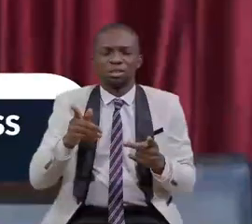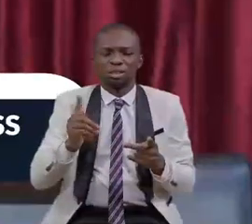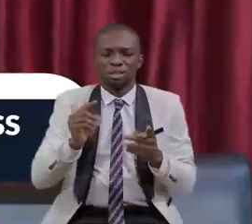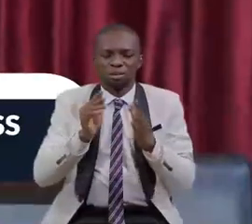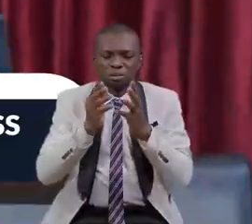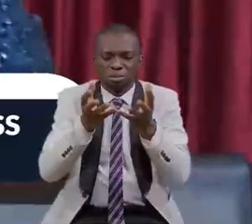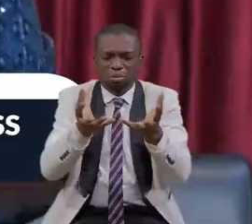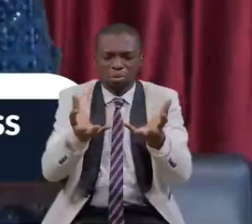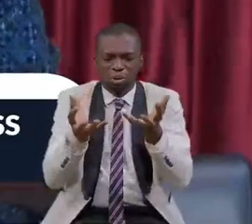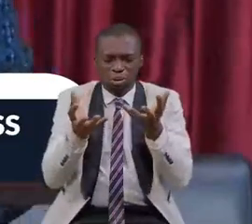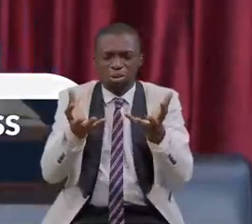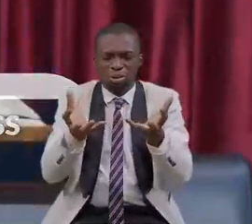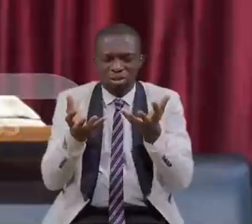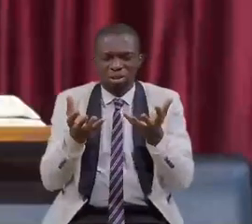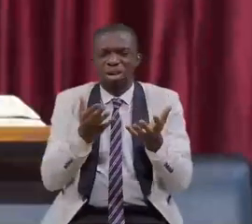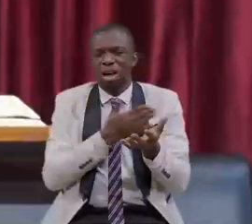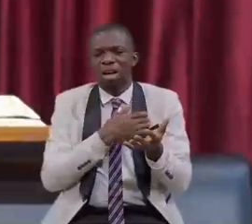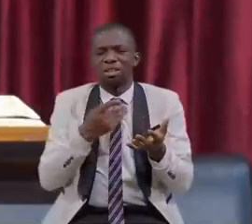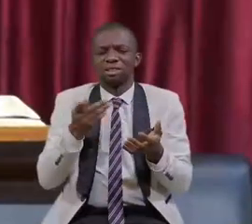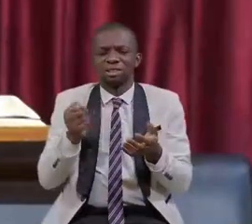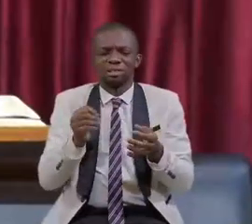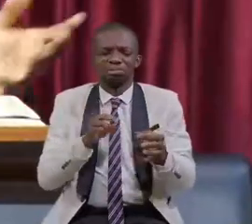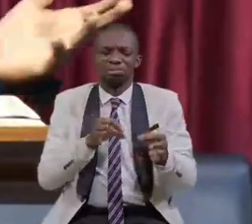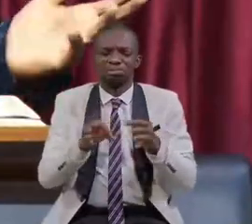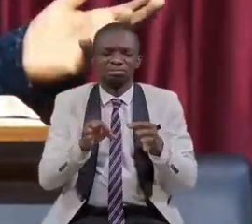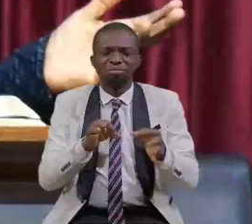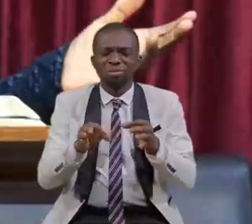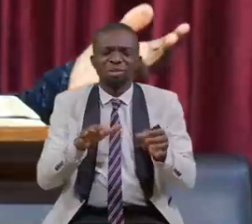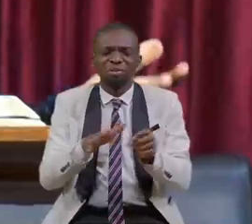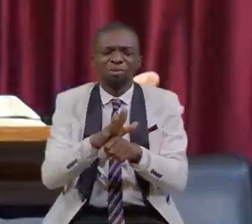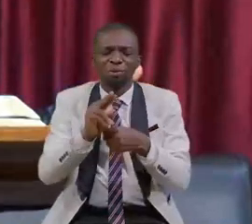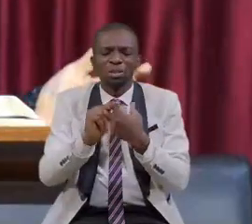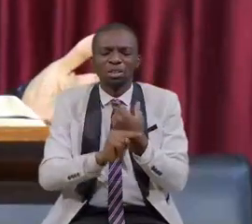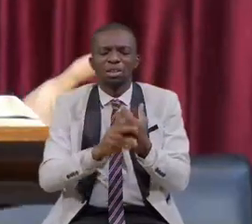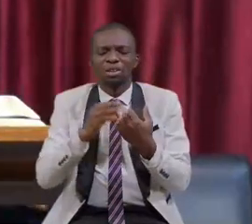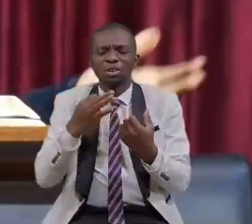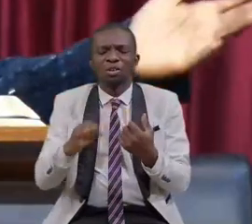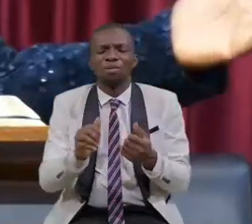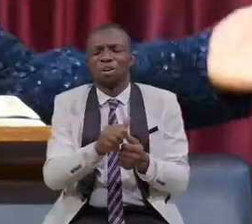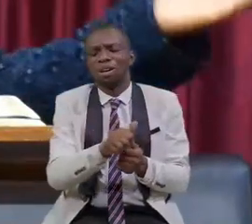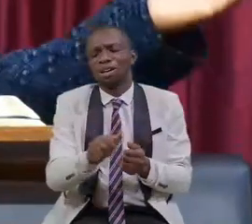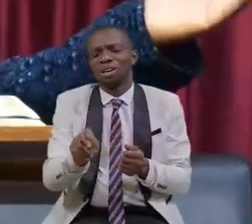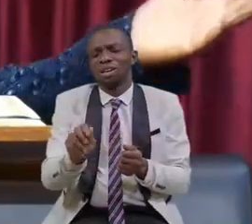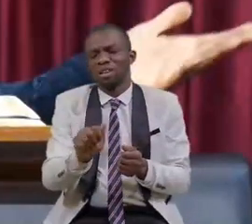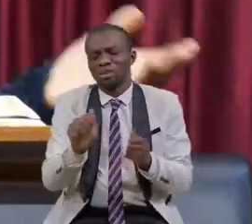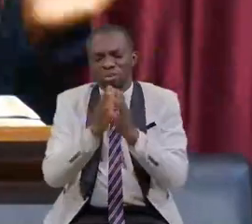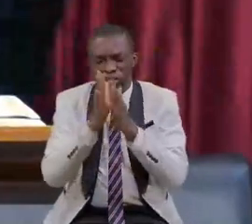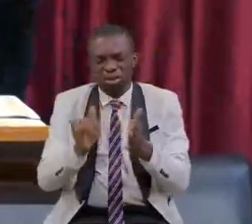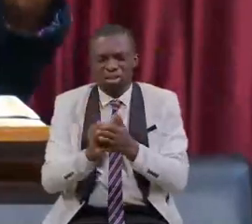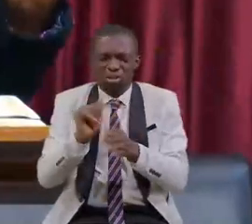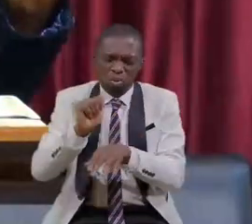C'est la requête et la signification dans une prière efficace. Lorsque nous venons prier,